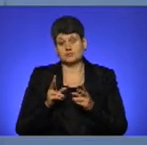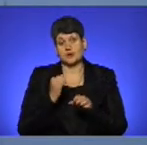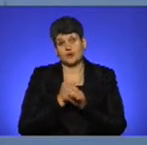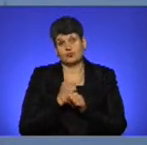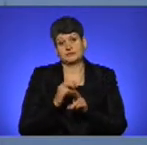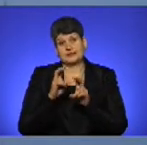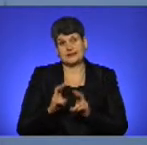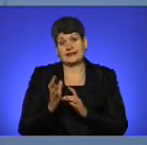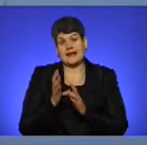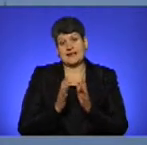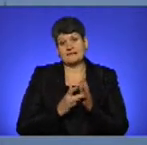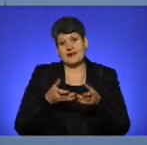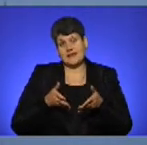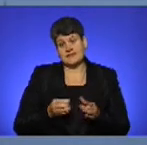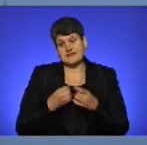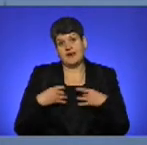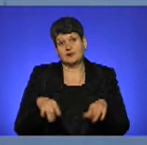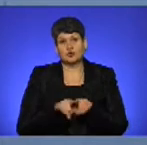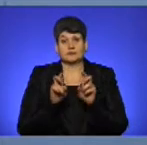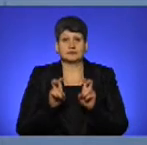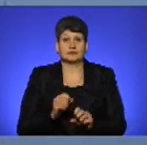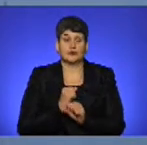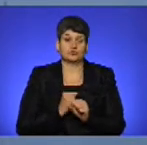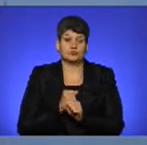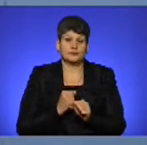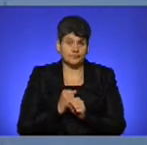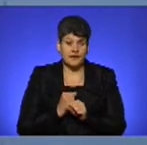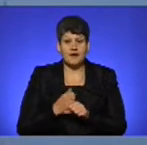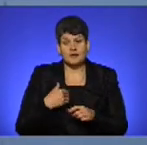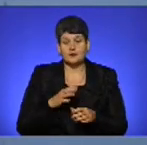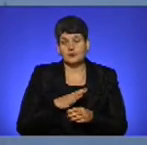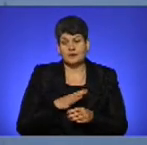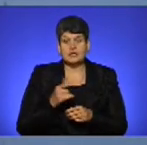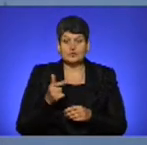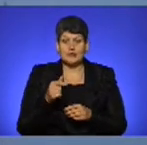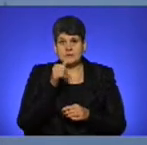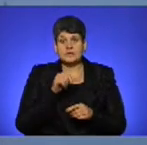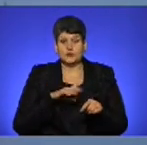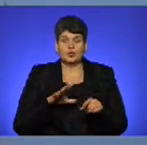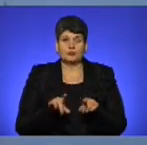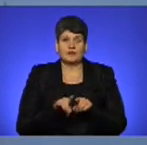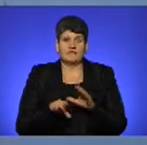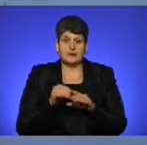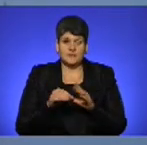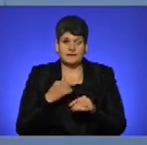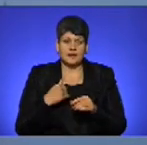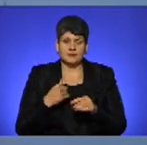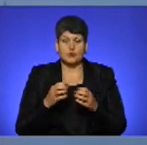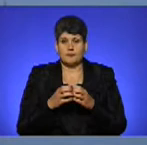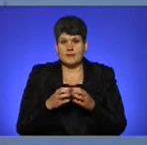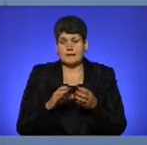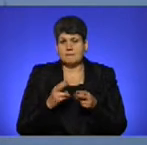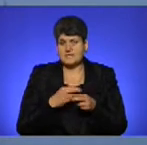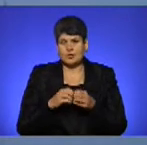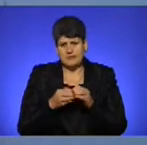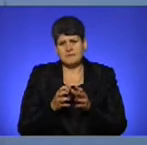і Різдвяні свята, очевидно, також. Але такий досвід роботи в нас є, коли у нас в грудні місяці проходили вибори, і громади, звичайно, не без проблем, але здебільшого